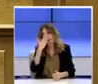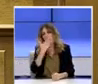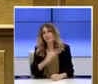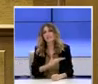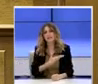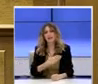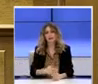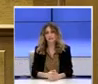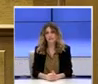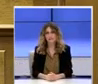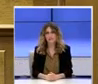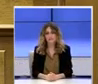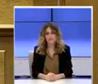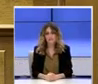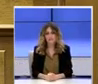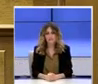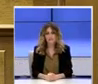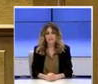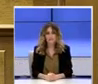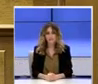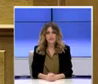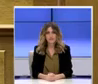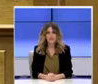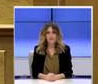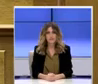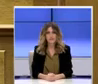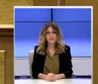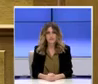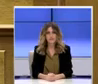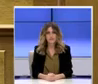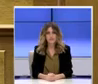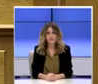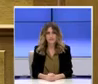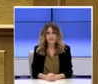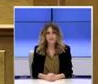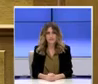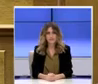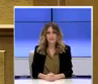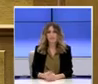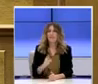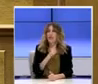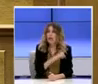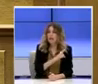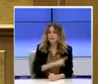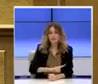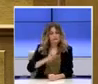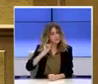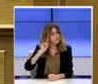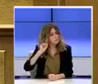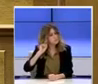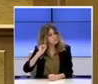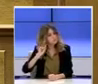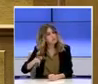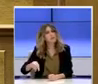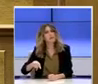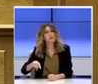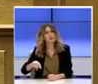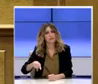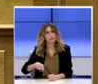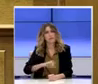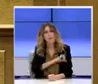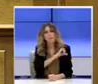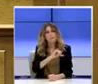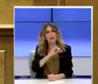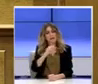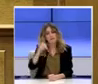Δεν είναι λοιπόν αλήθεια ότι αδιαφορήσατε σε πολλές περιπτώσεις και ακόμα και σήμερα αδιαφορείτε για τη γνώμη